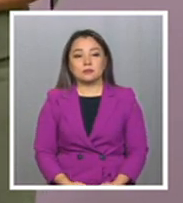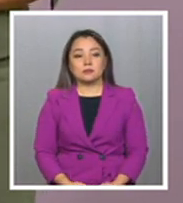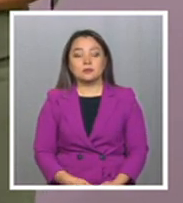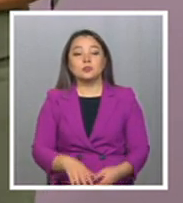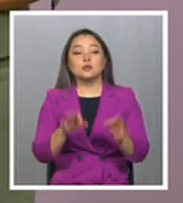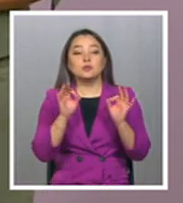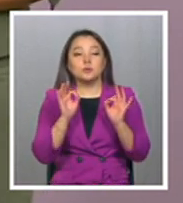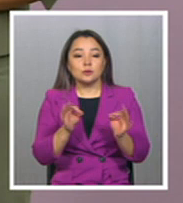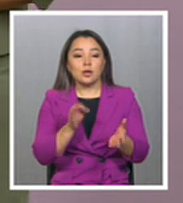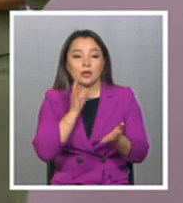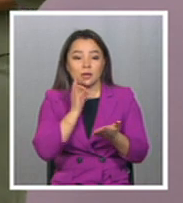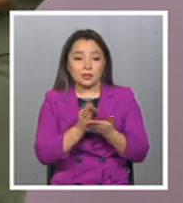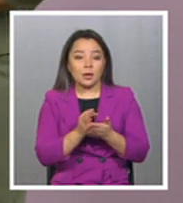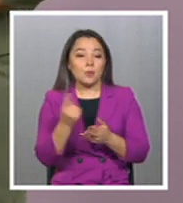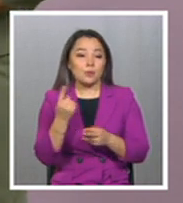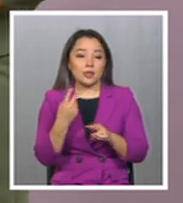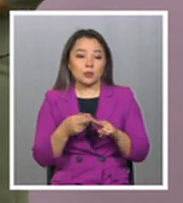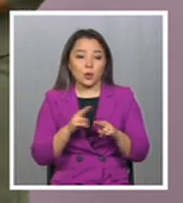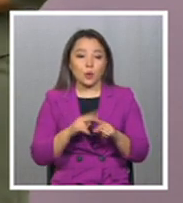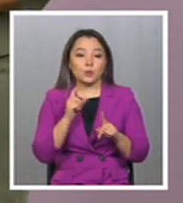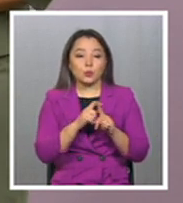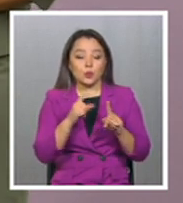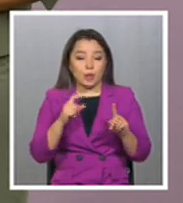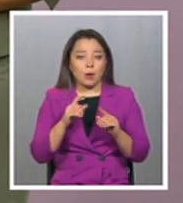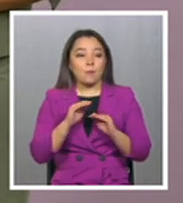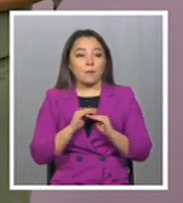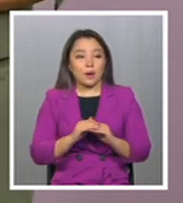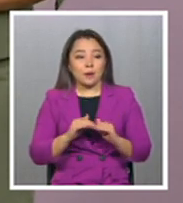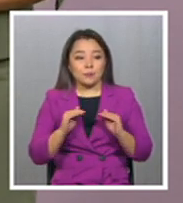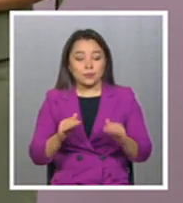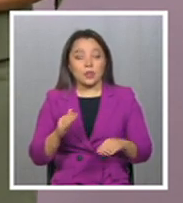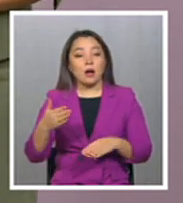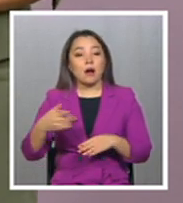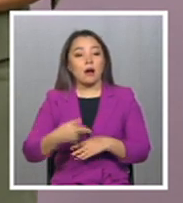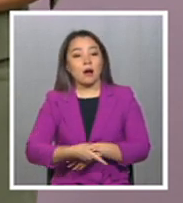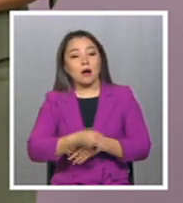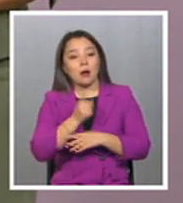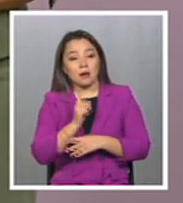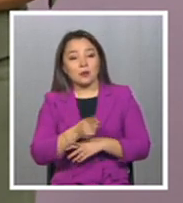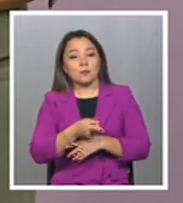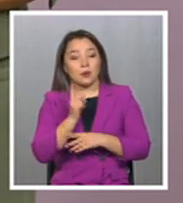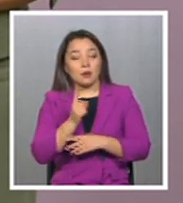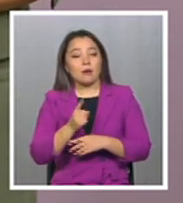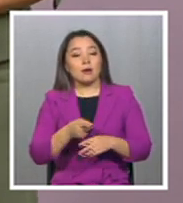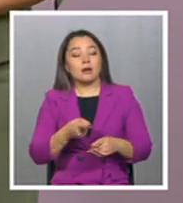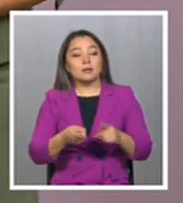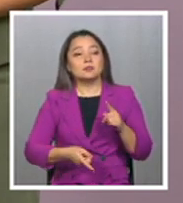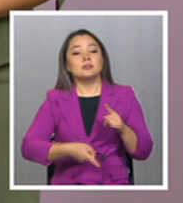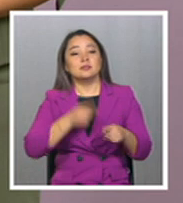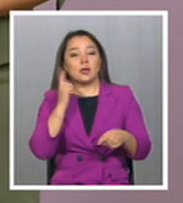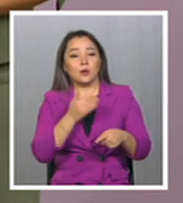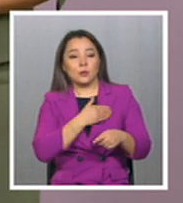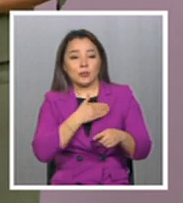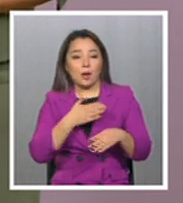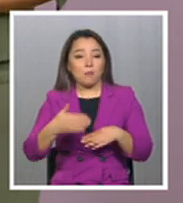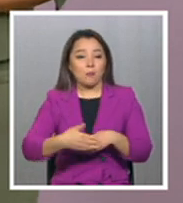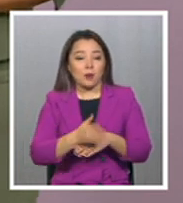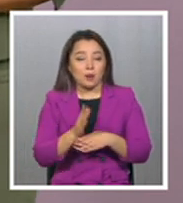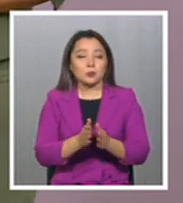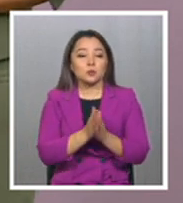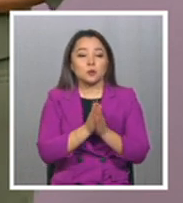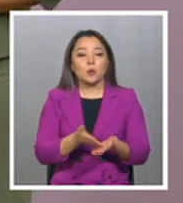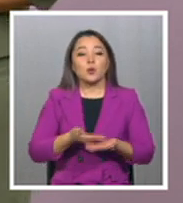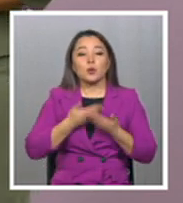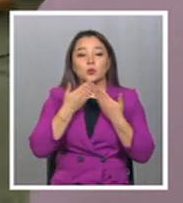Дұрыс айтасыңдар. Бірінші сөйлемде бала қармақтың қабуын, яғни балық ұстауын өтініп тұр